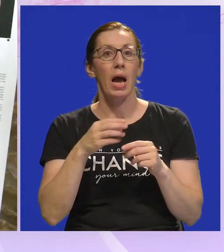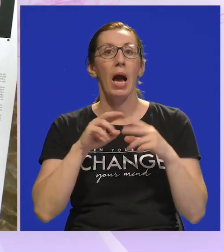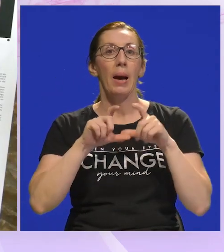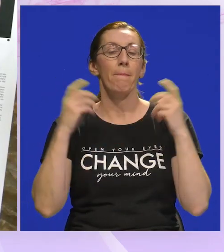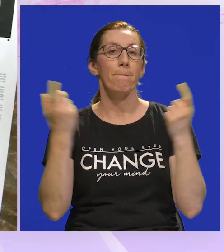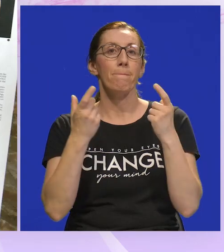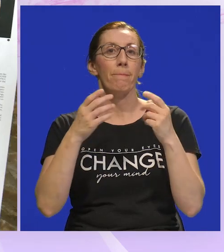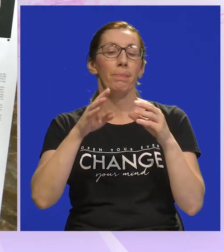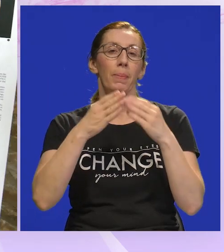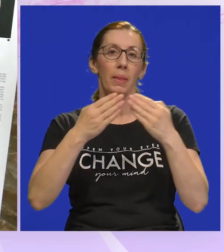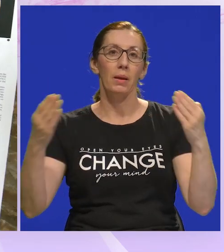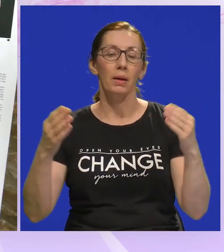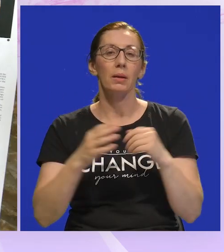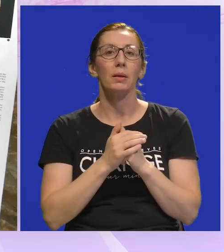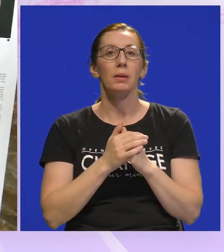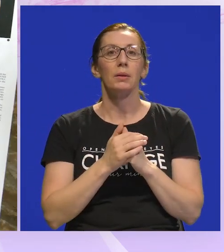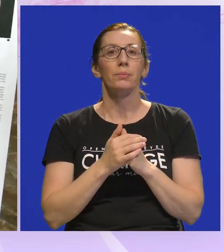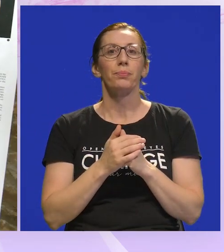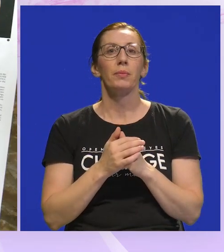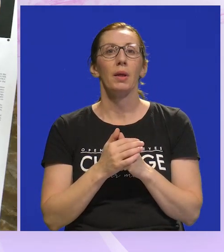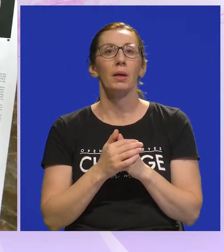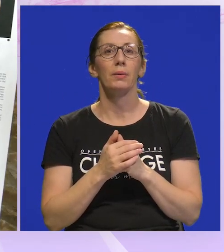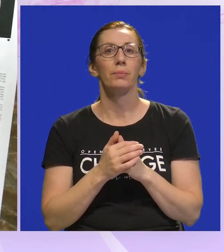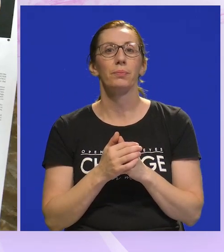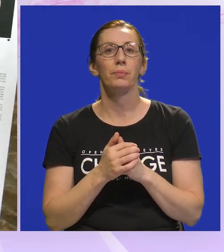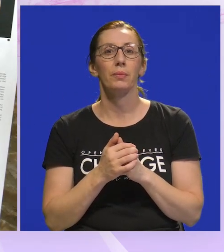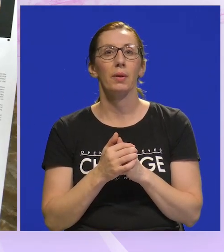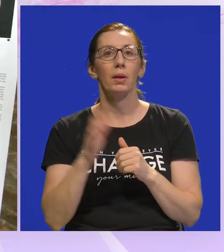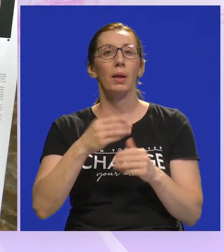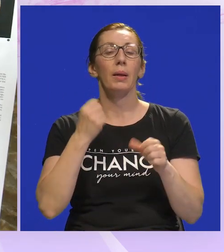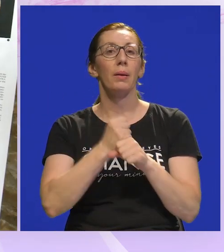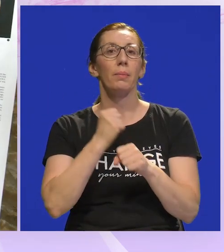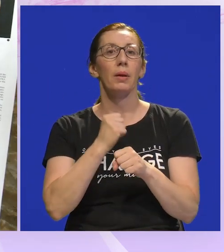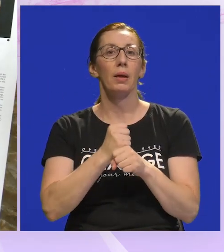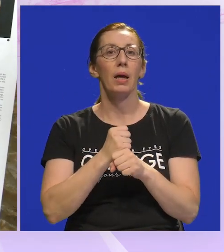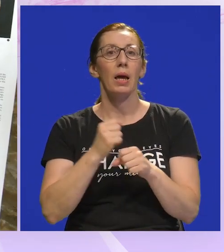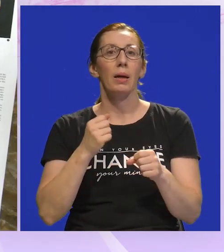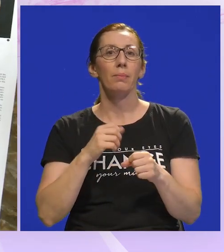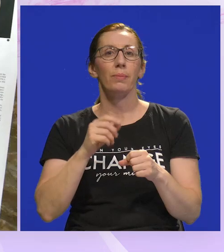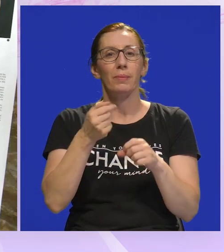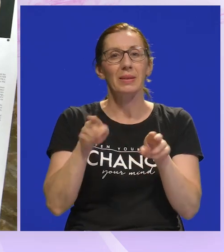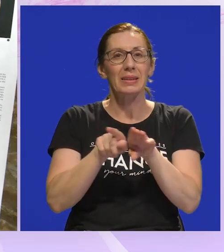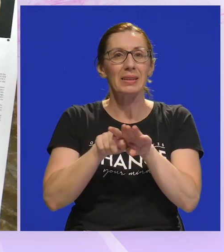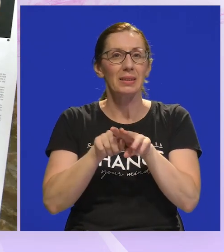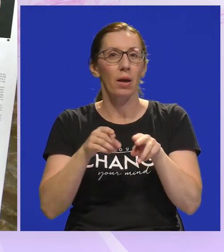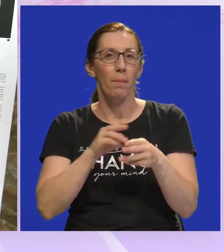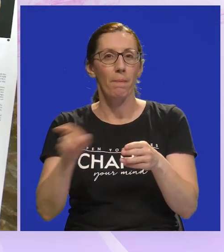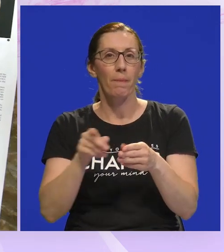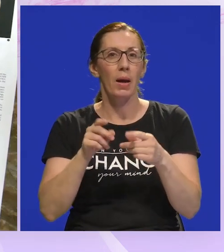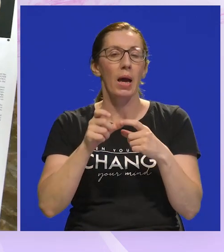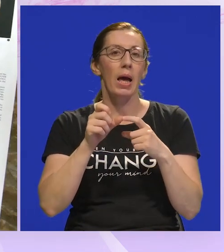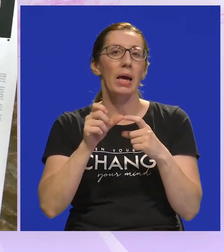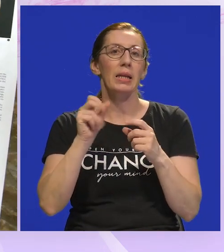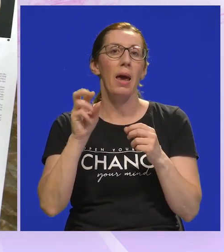u Arheološkom muzeju Istre i za koje je uz ovu izložbu napravljena replika takvog prstena. On